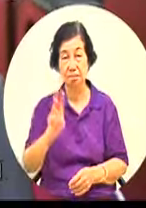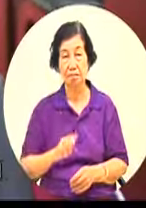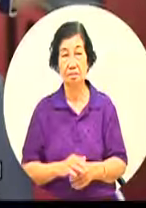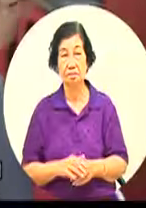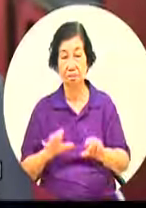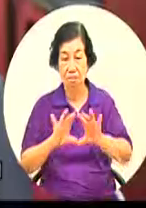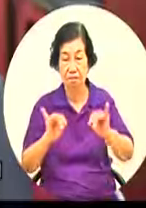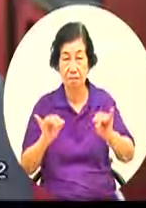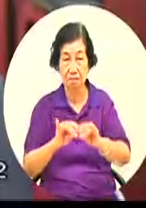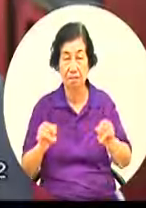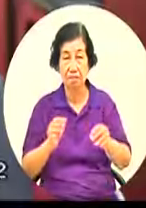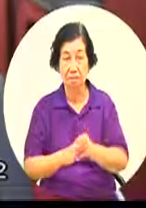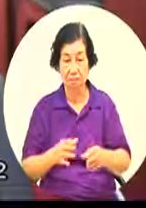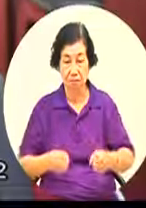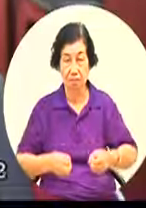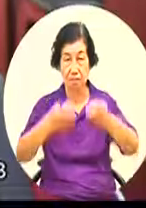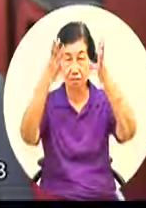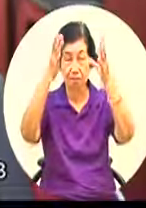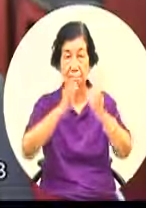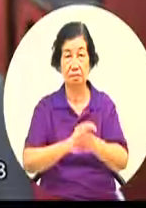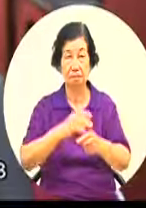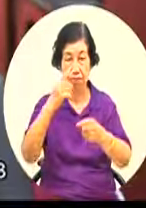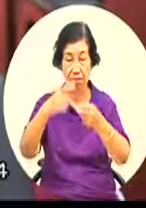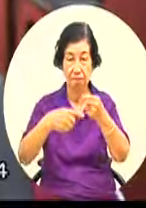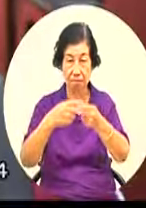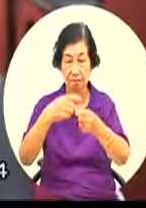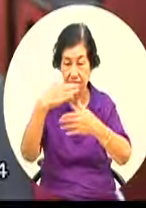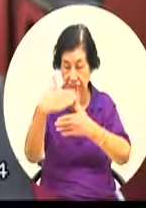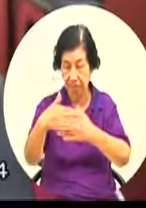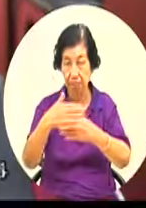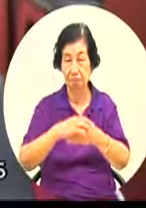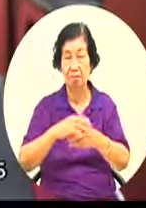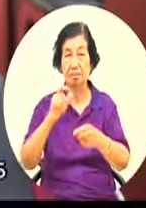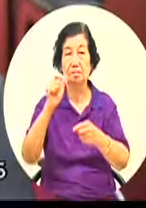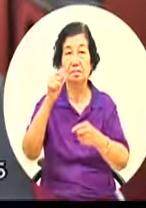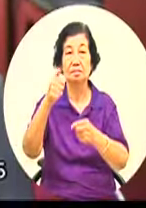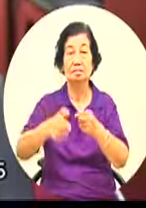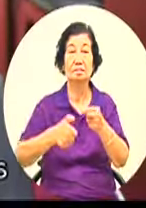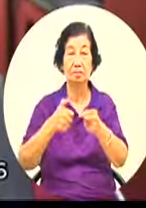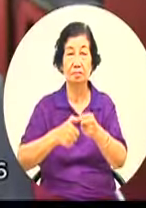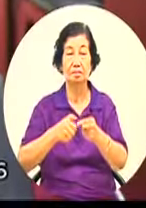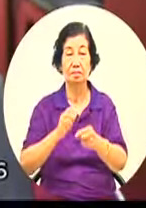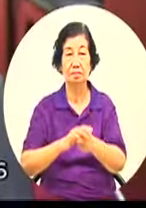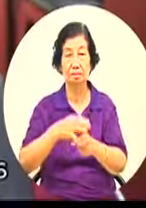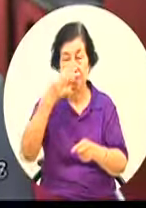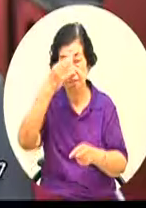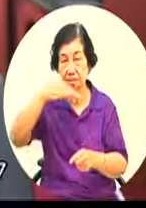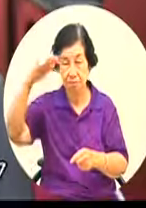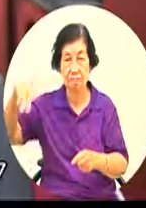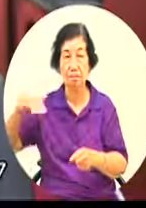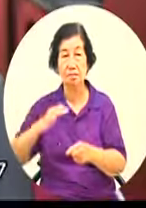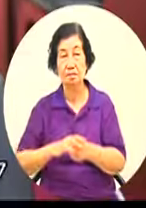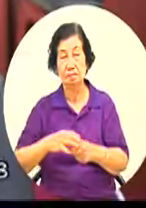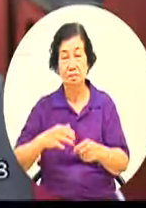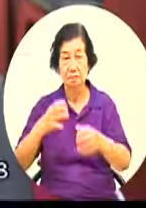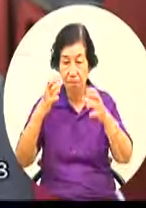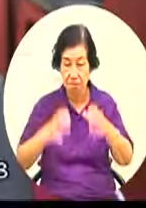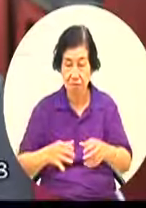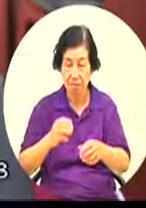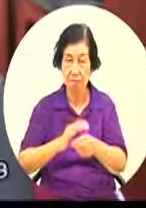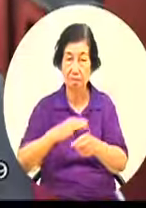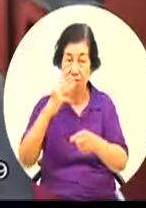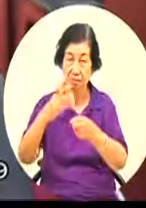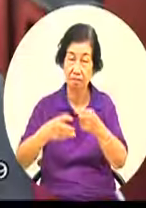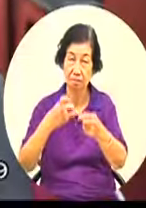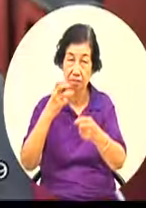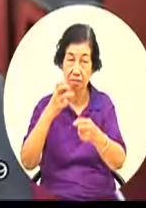水泥制造的那个建筑物，其实它的年限是50年哦。我同说退休的，今嘛卡30通当年哦，个少年的吼。那为